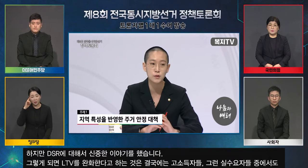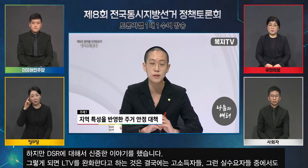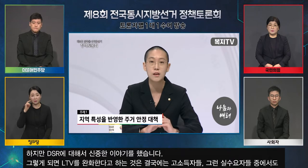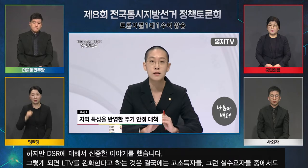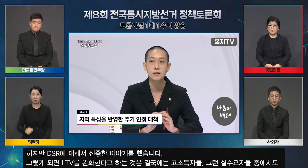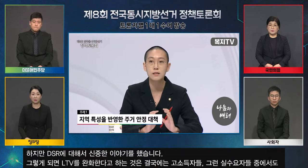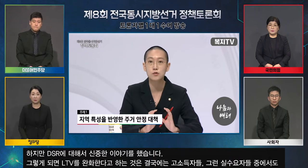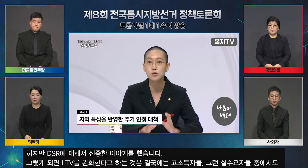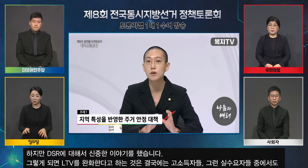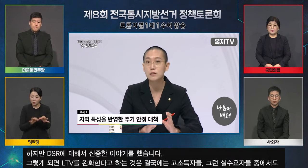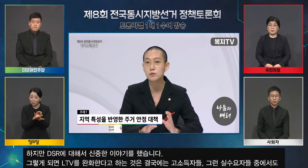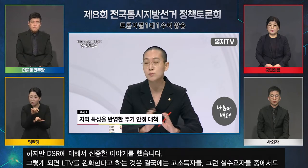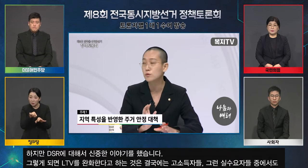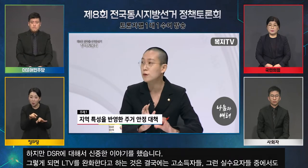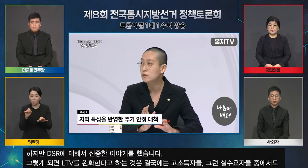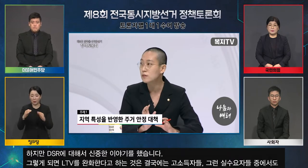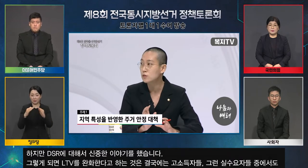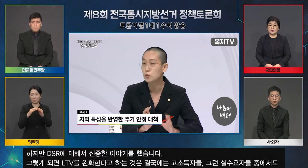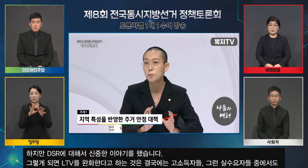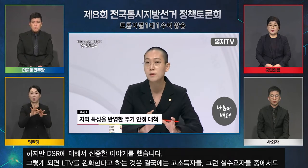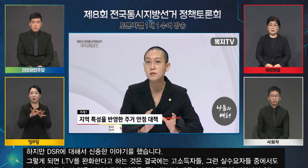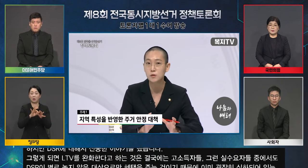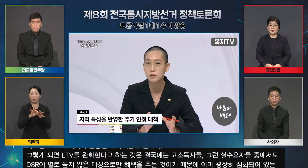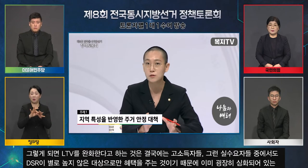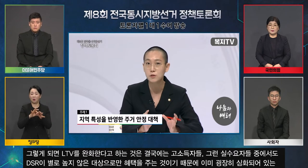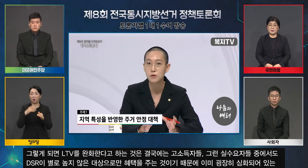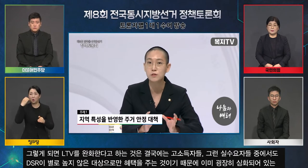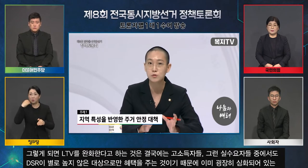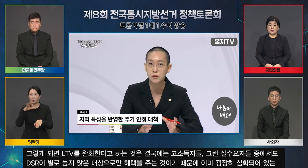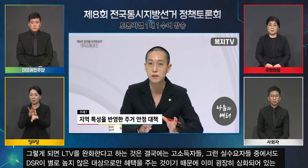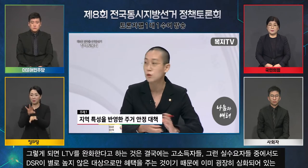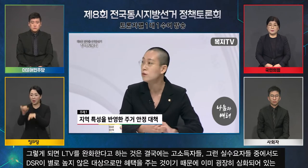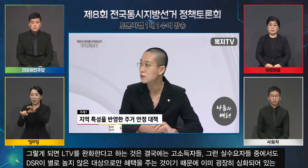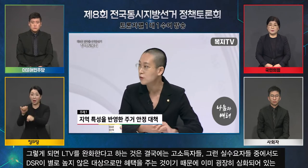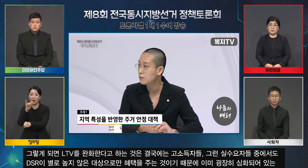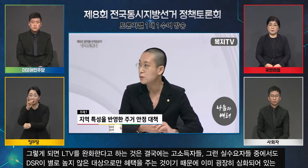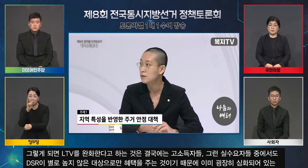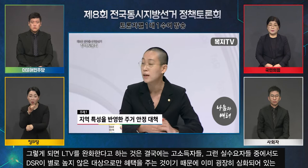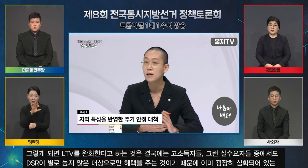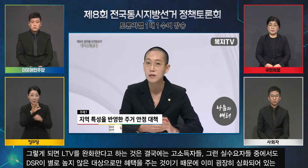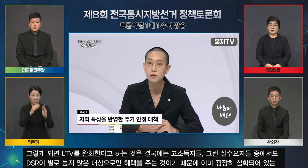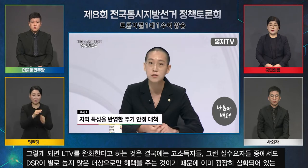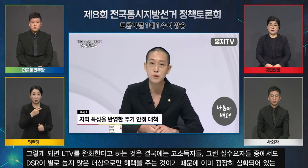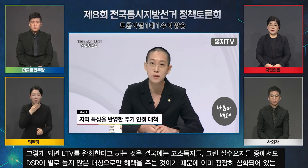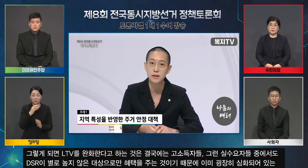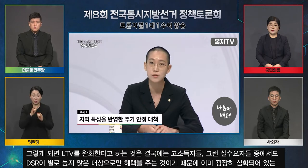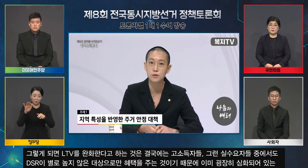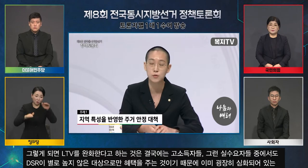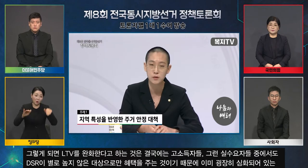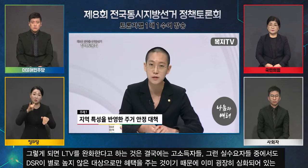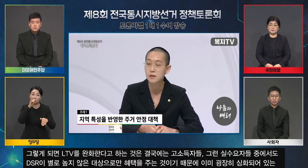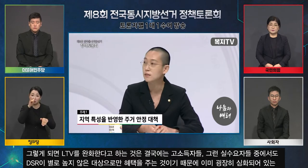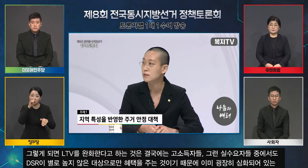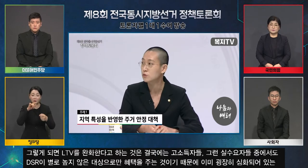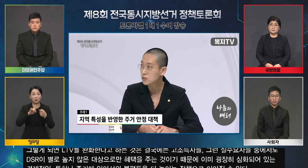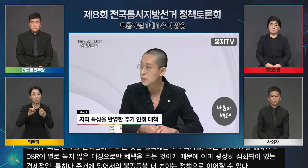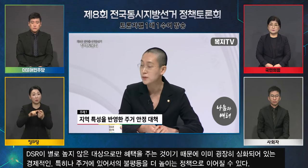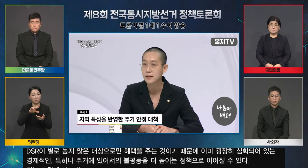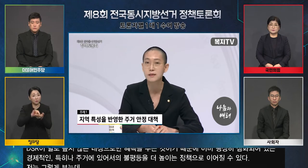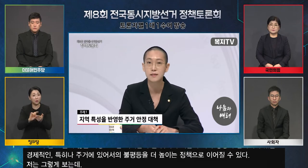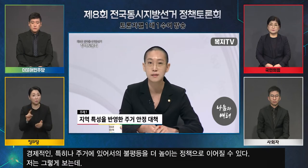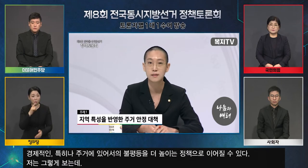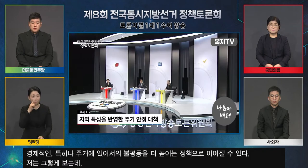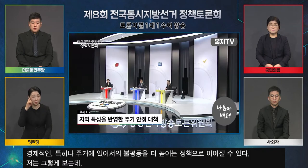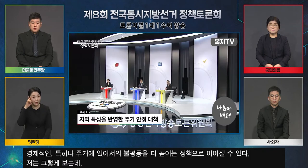경제적인 특히나 주거에 있어서의 불평등을 더 높이는 정책으로 이어질 수 있다. 저는 그렇게 보는데 이런 지적에 대해서는 어떻게 생각하시는지